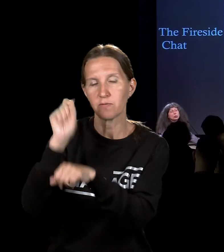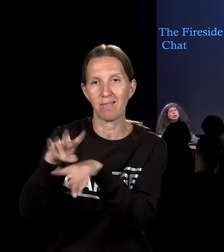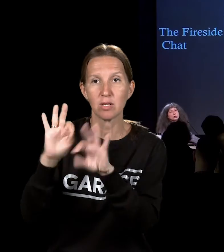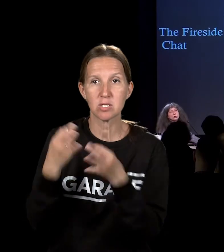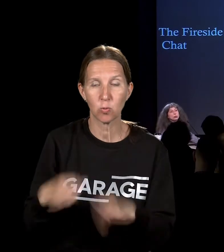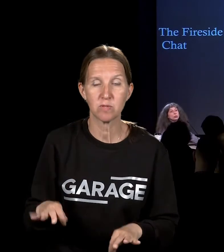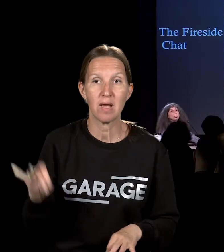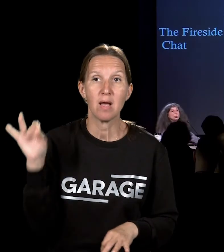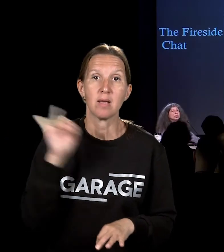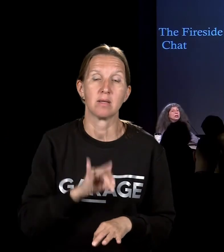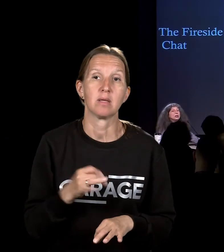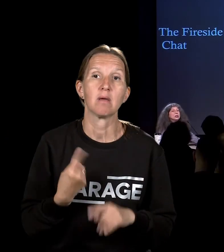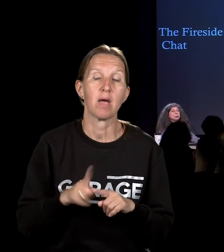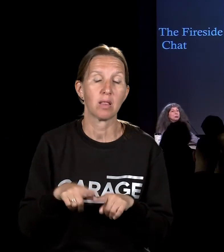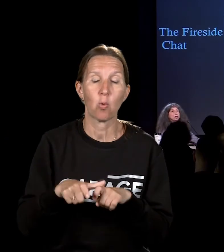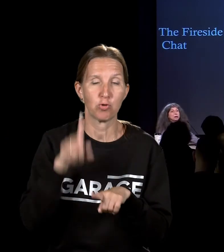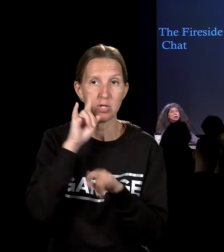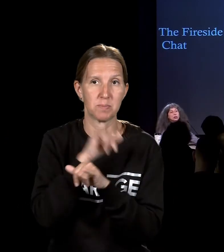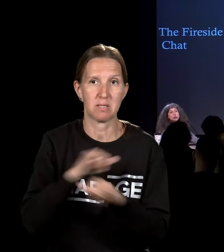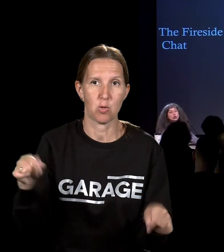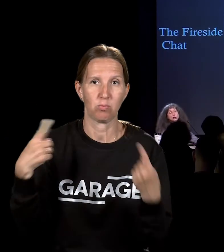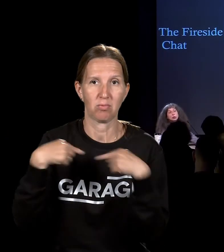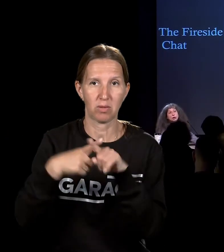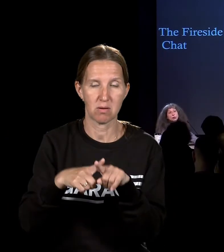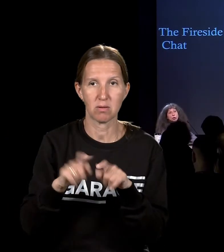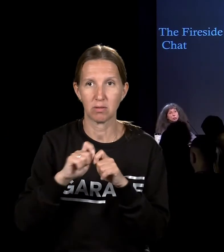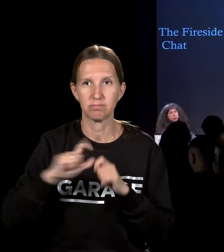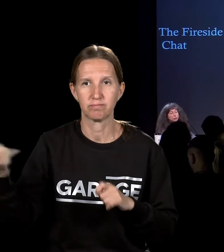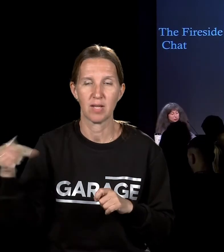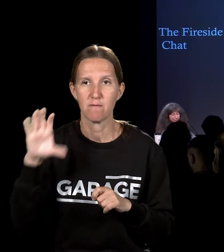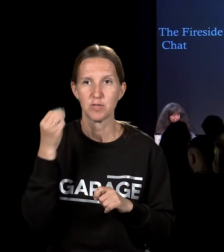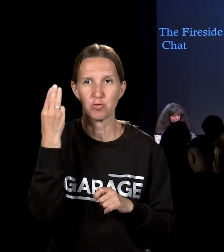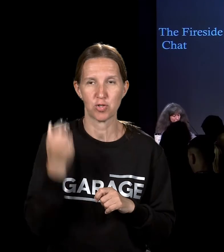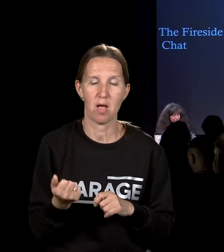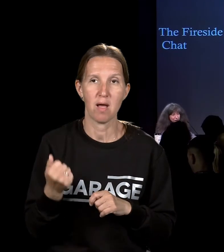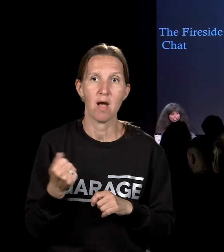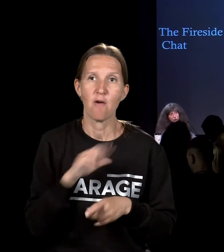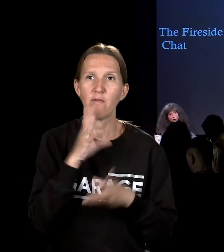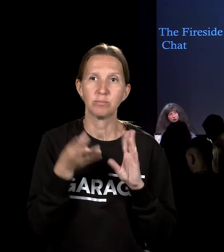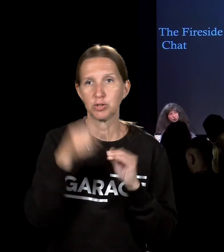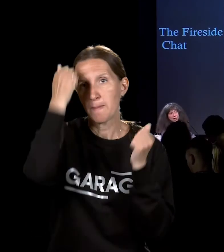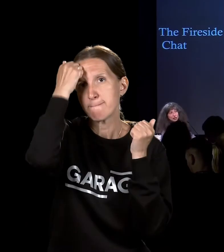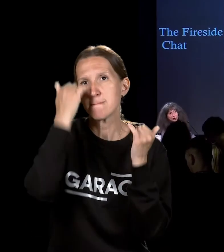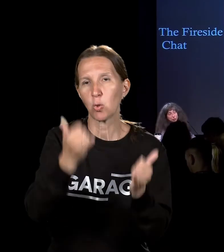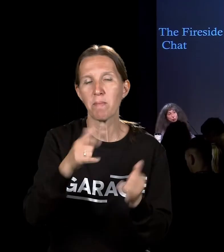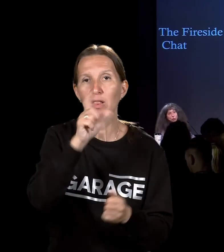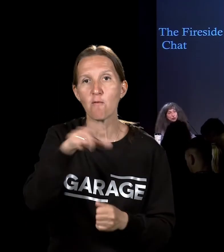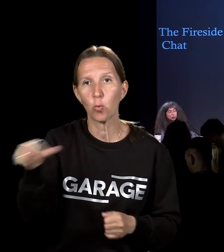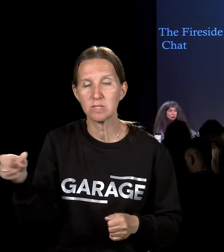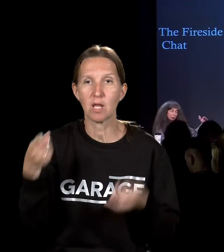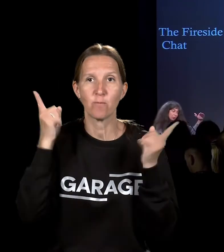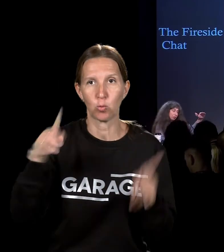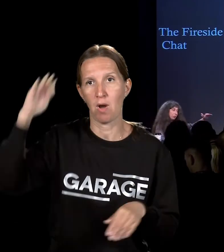государственного искусства. Причем этот язык после Сигала стал достаточно распространенным в Соединенных Штатах, где вообще